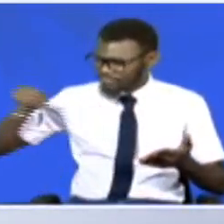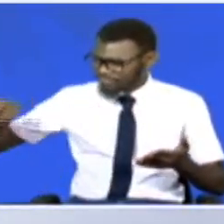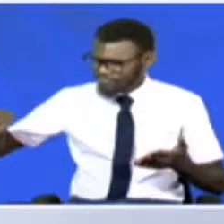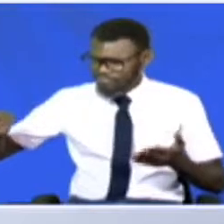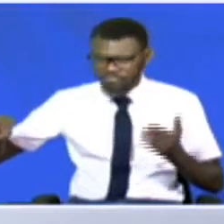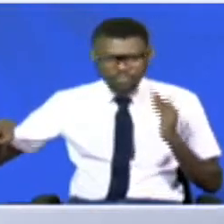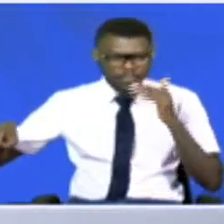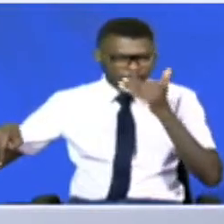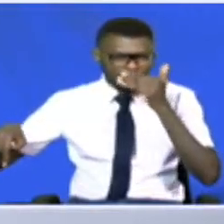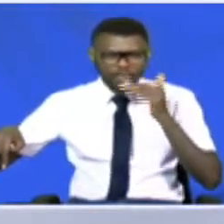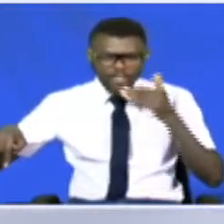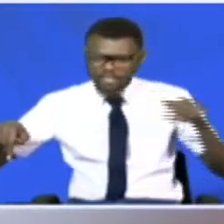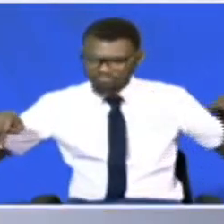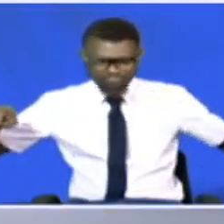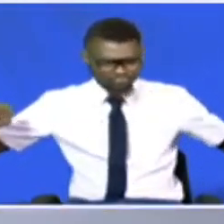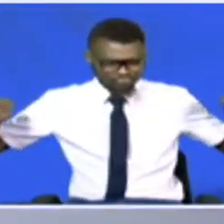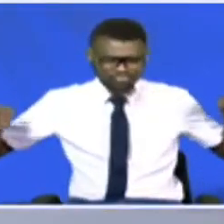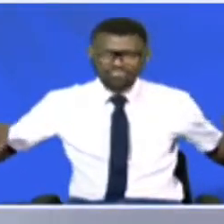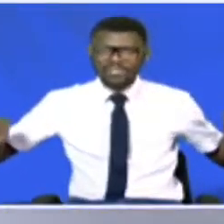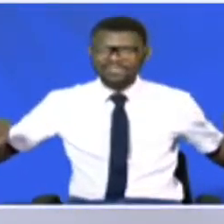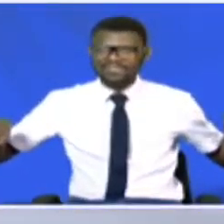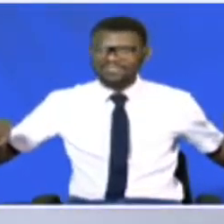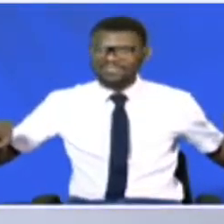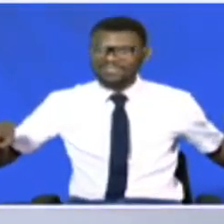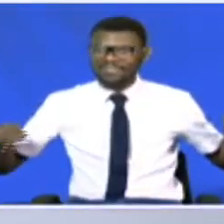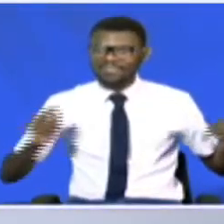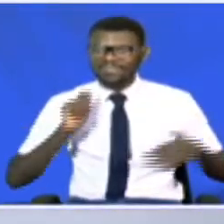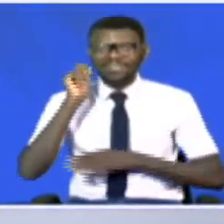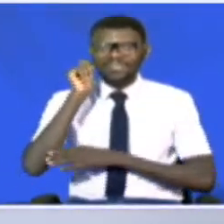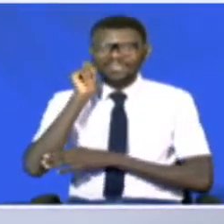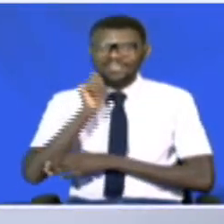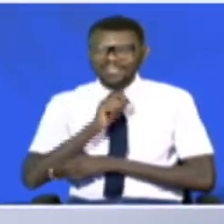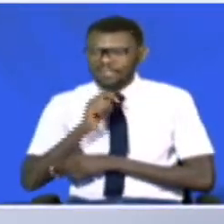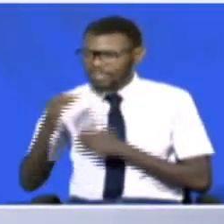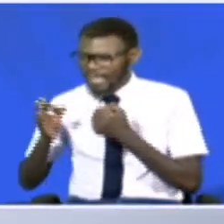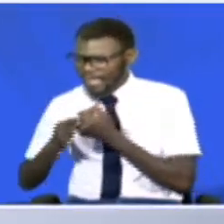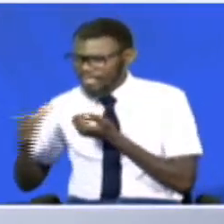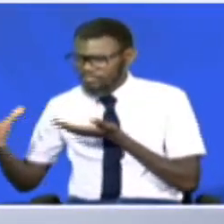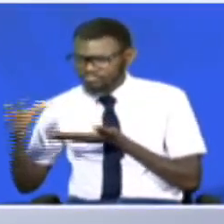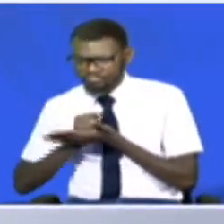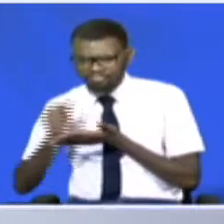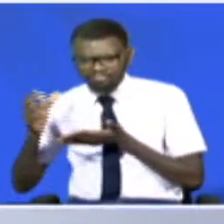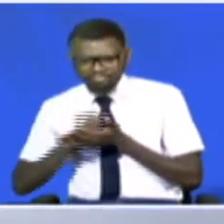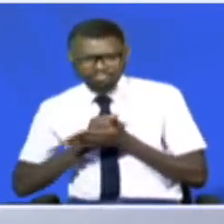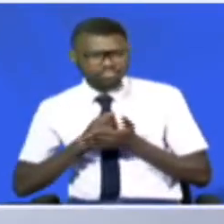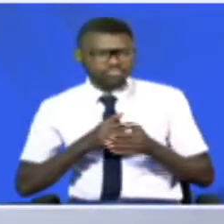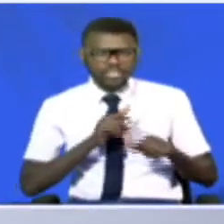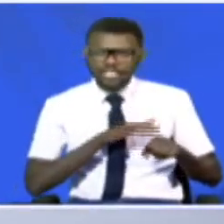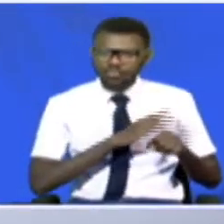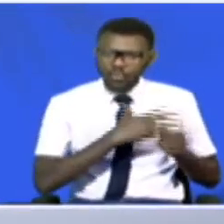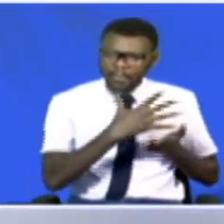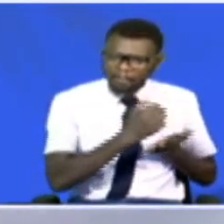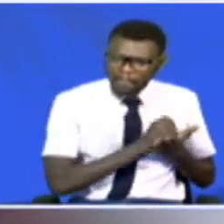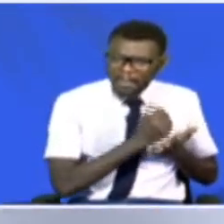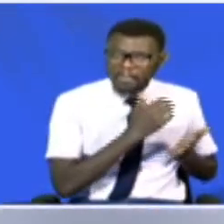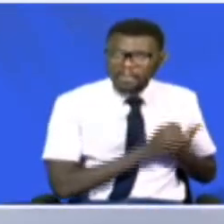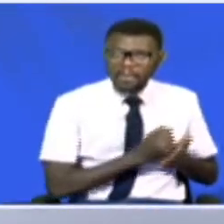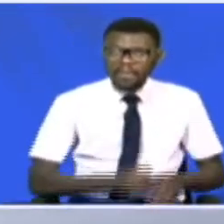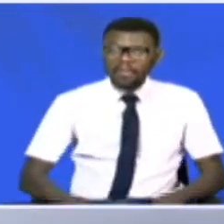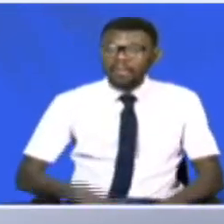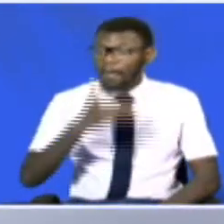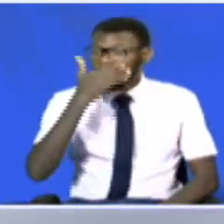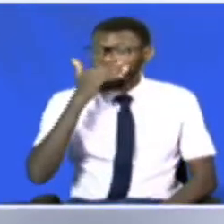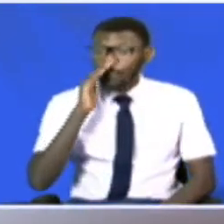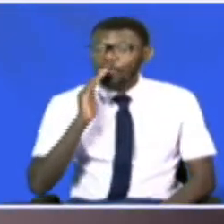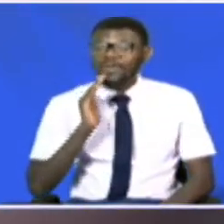anasoma majina, jamii wa Kalenjin wako na majina nane, jamii wa Kikuyu wako na majina tano. Musaja alipewa